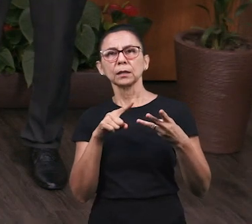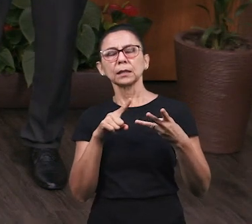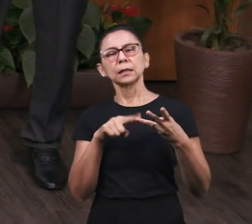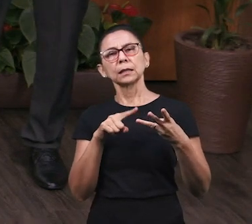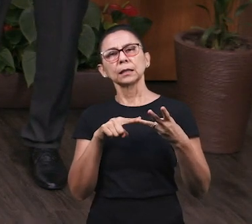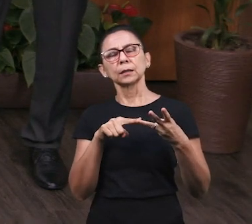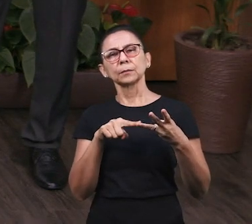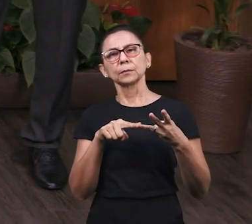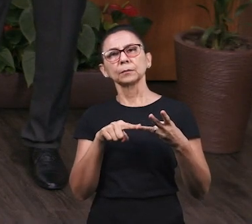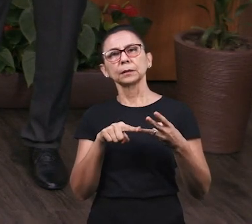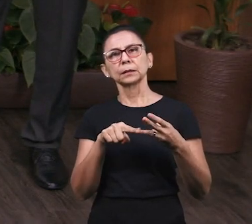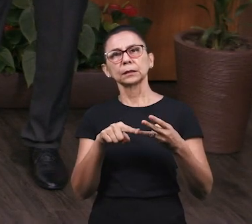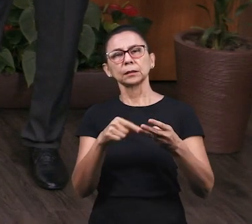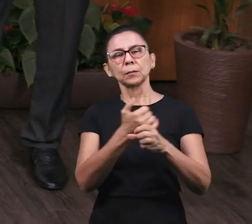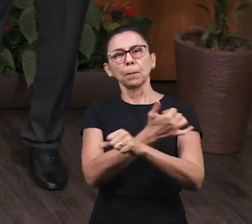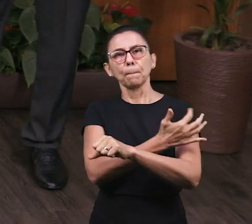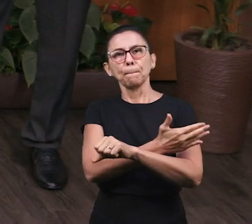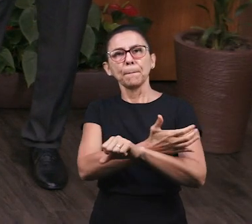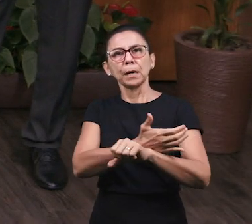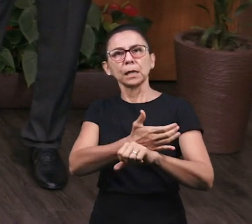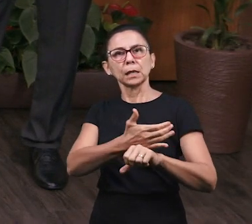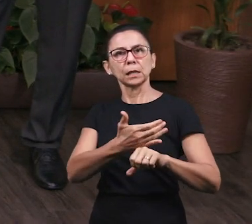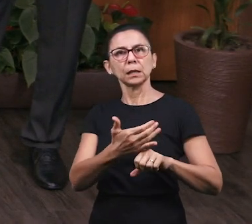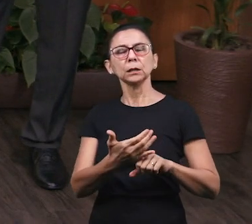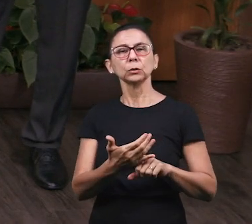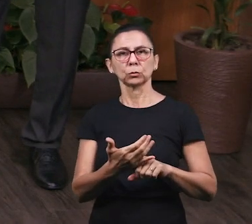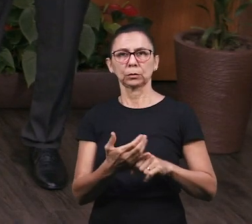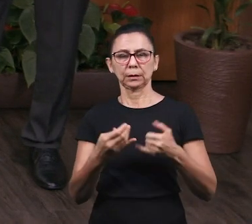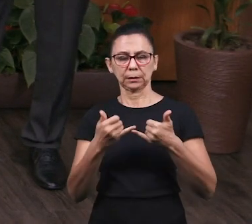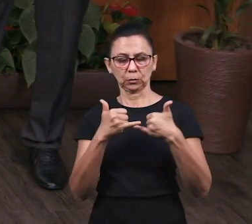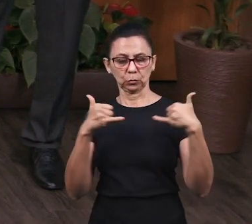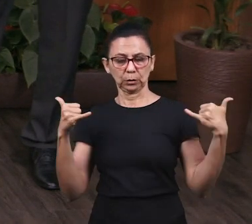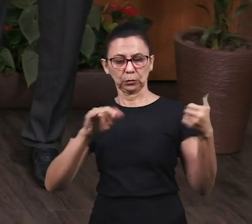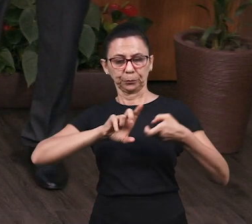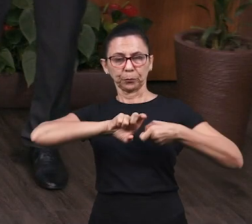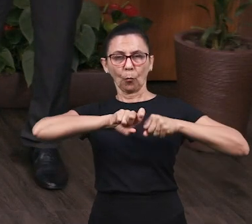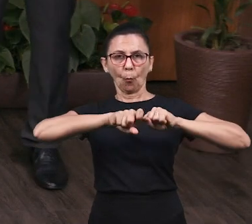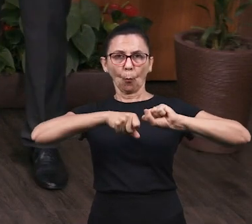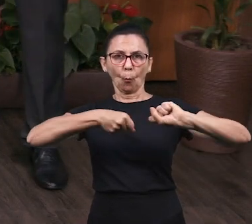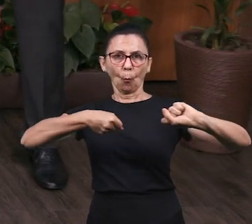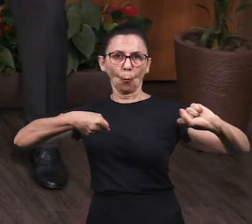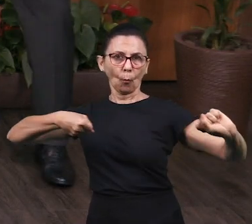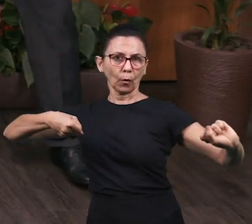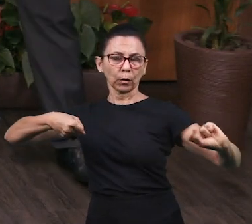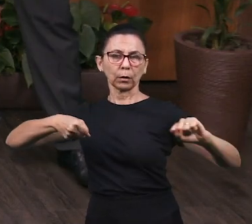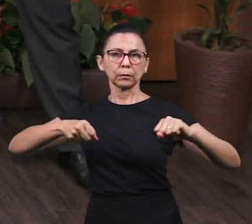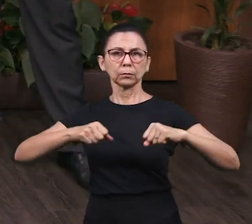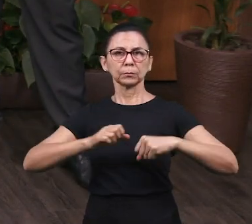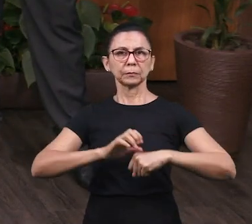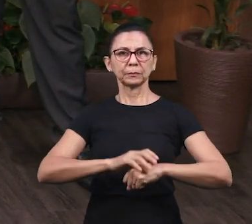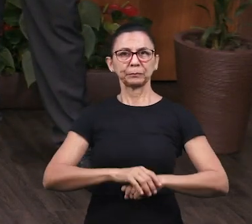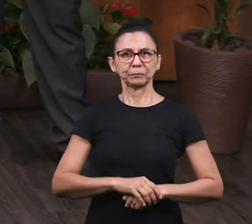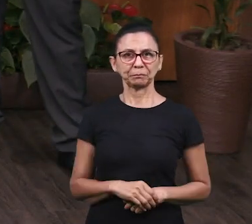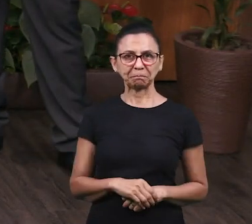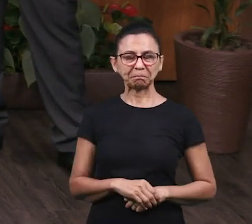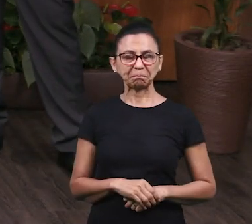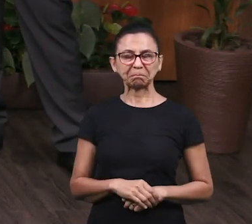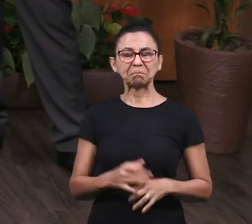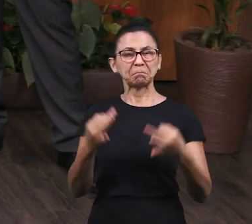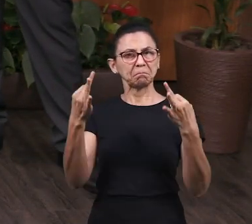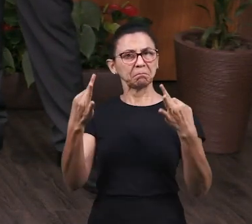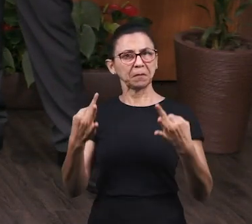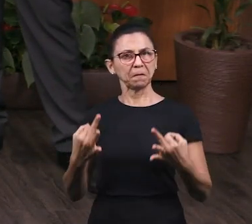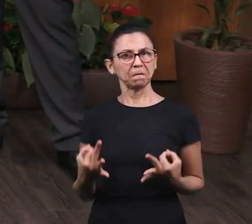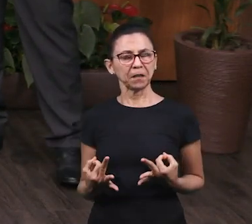en vérité, c'était le lin fin retors, en apportant un aspect prophétique notable sur